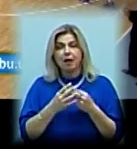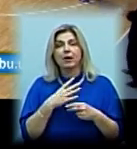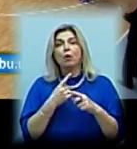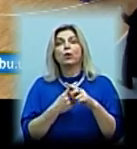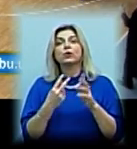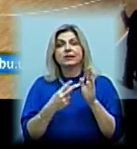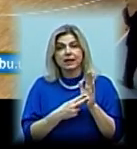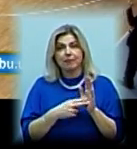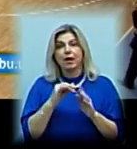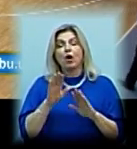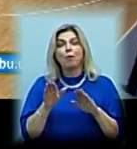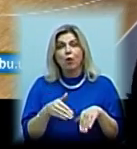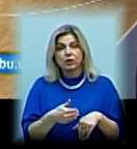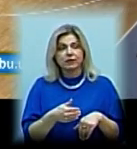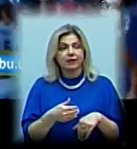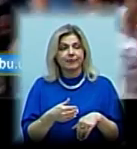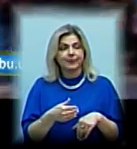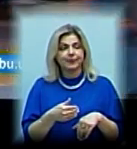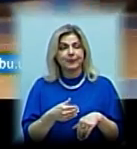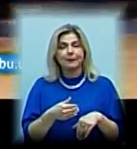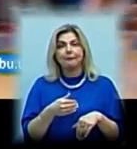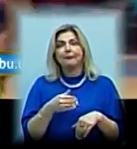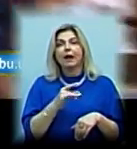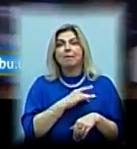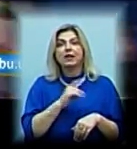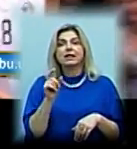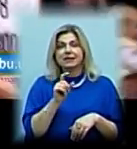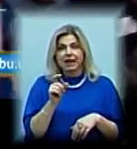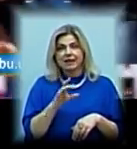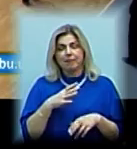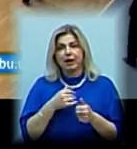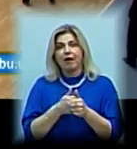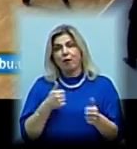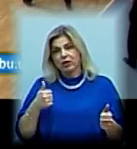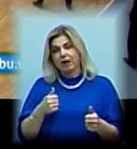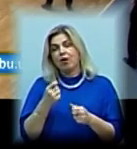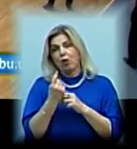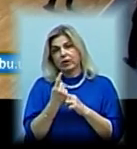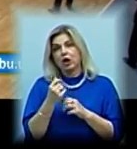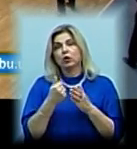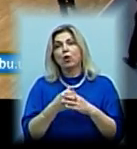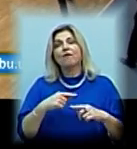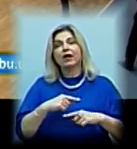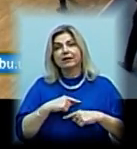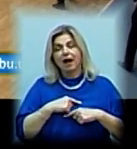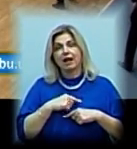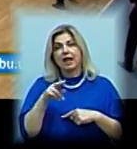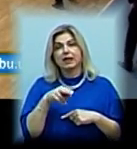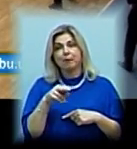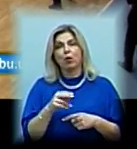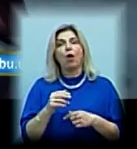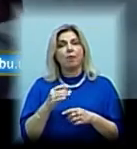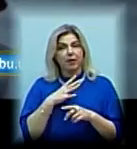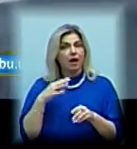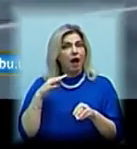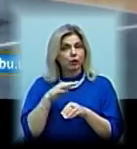7. Після слемданку Костянтина Нікієнка білосині відірвалися на 11 пунктів. До фінальної сирени Дніпро атакував, але